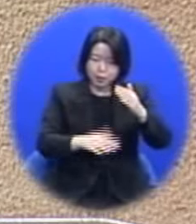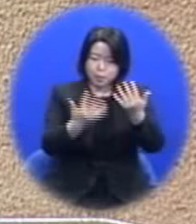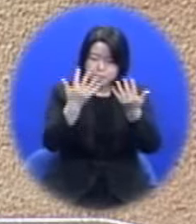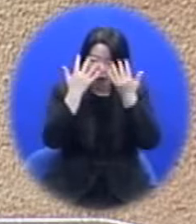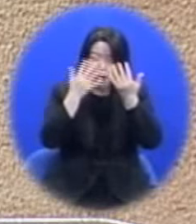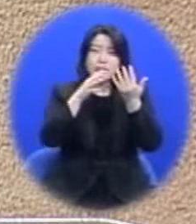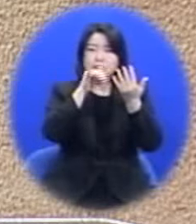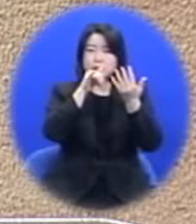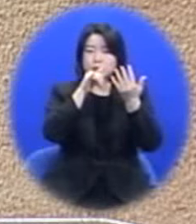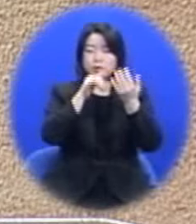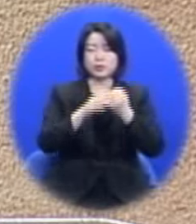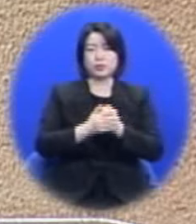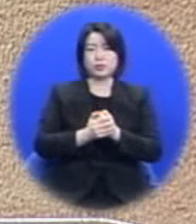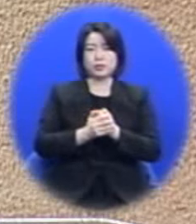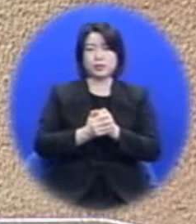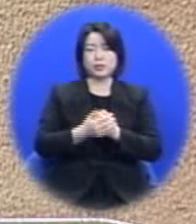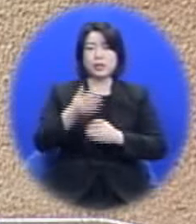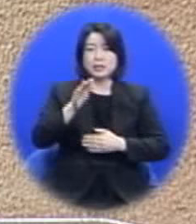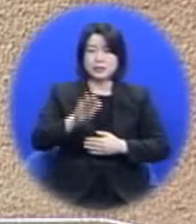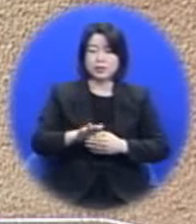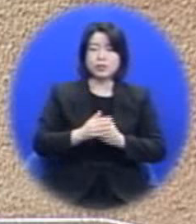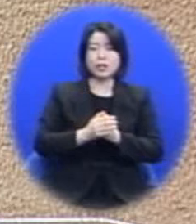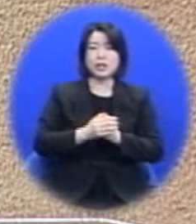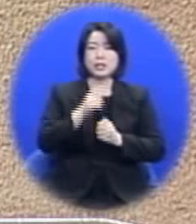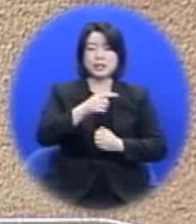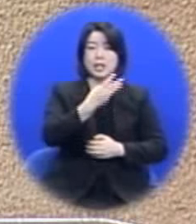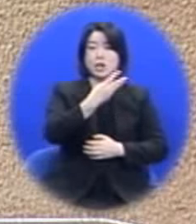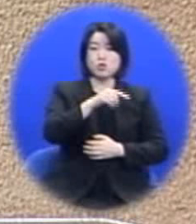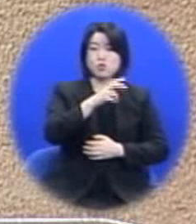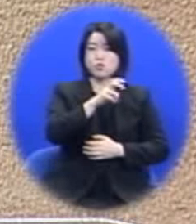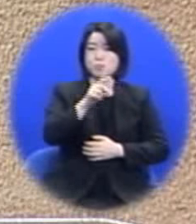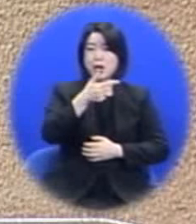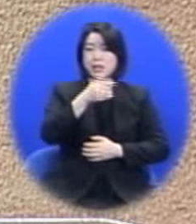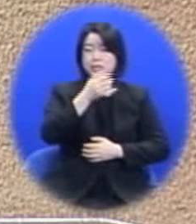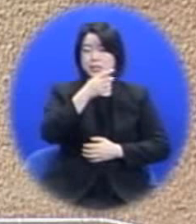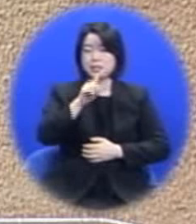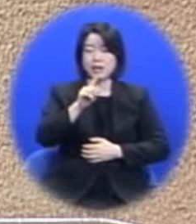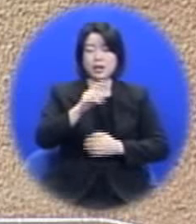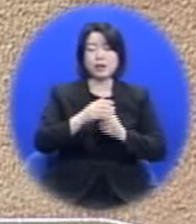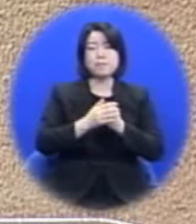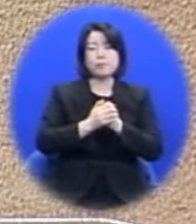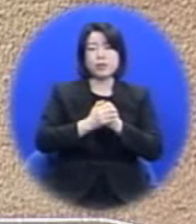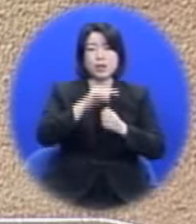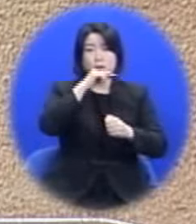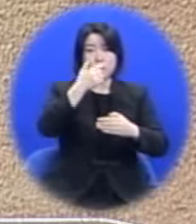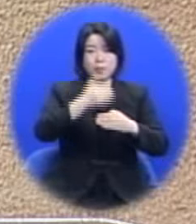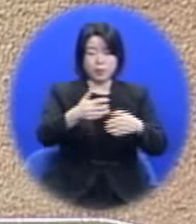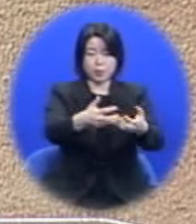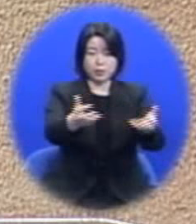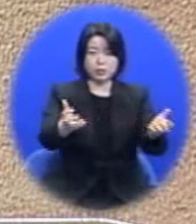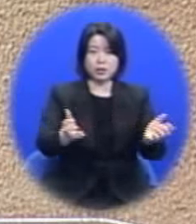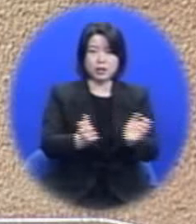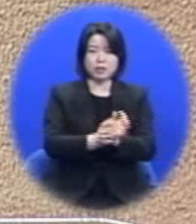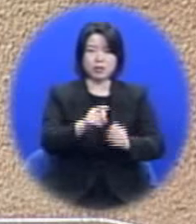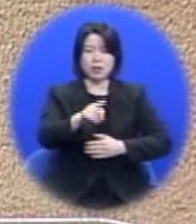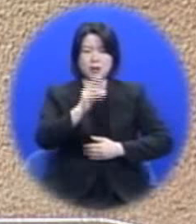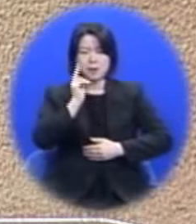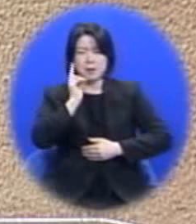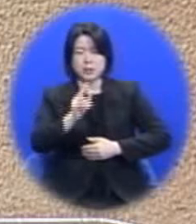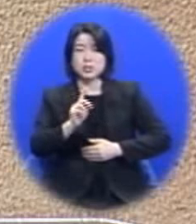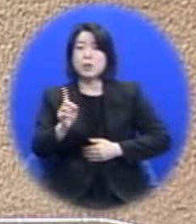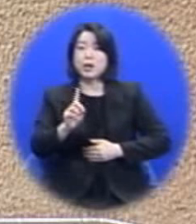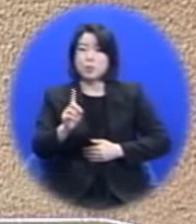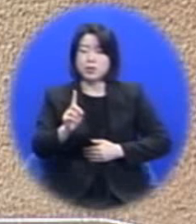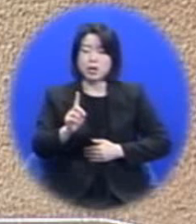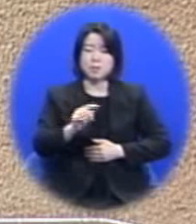살았지요. 그런데이 루마니아 공산당국에서 참 잔혹하게이 범브란트